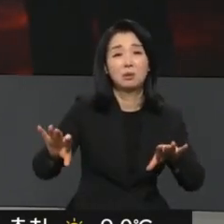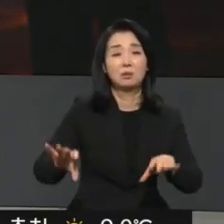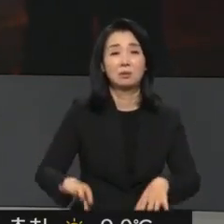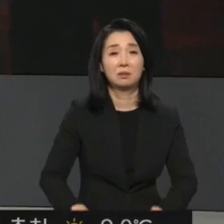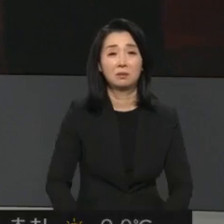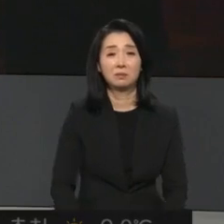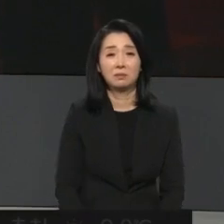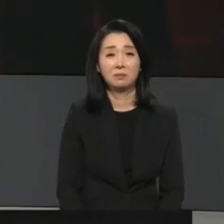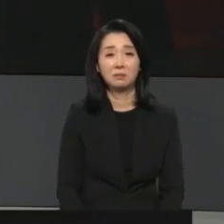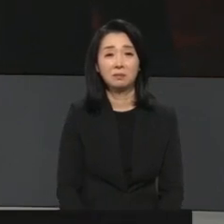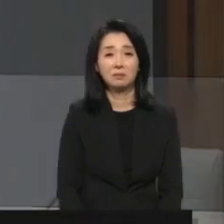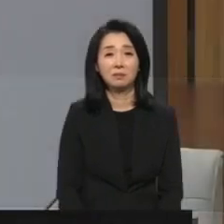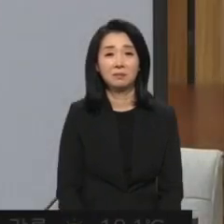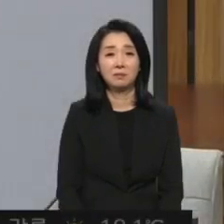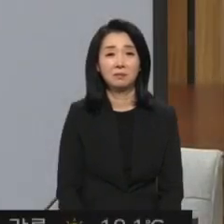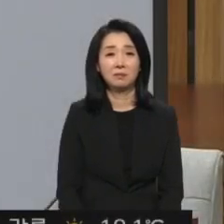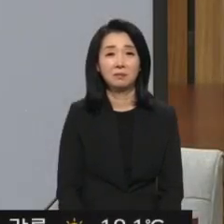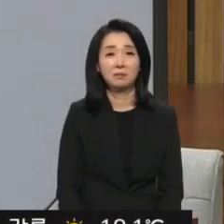소개했습니다